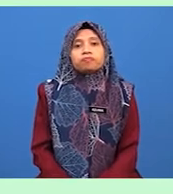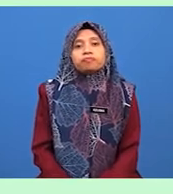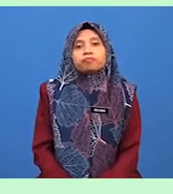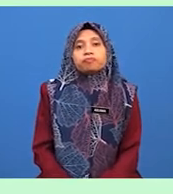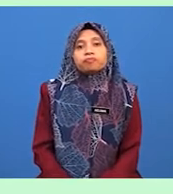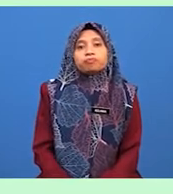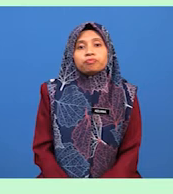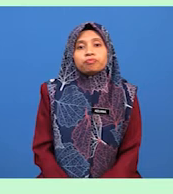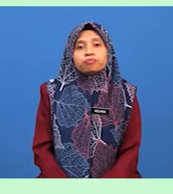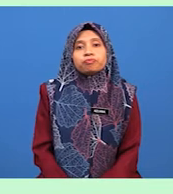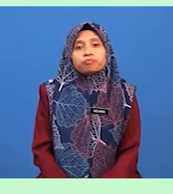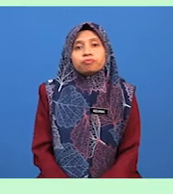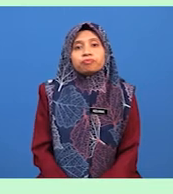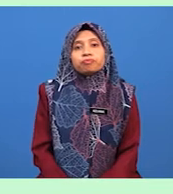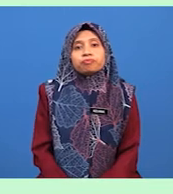Apa ya?